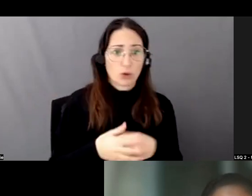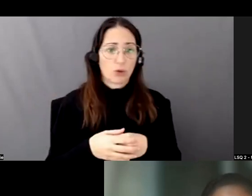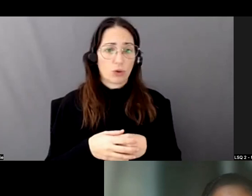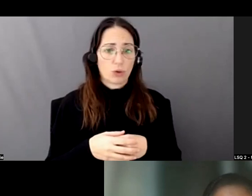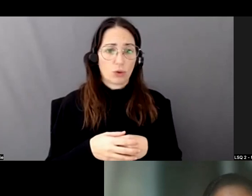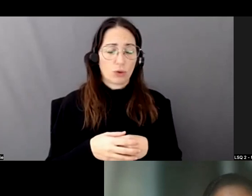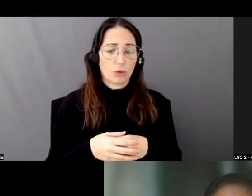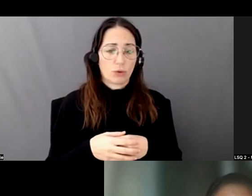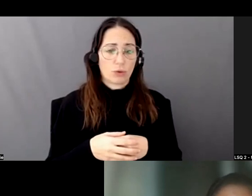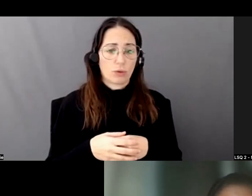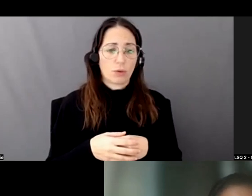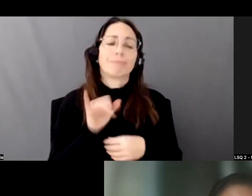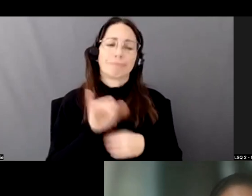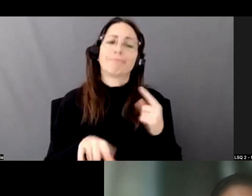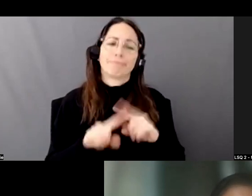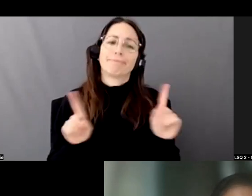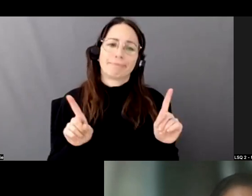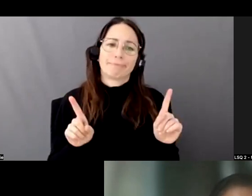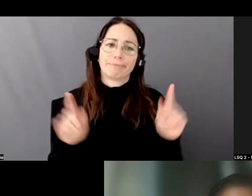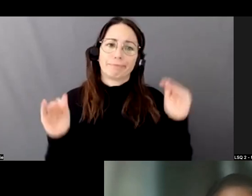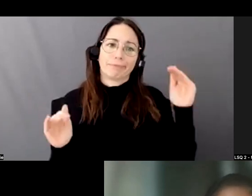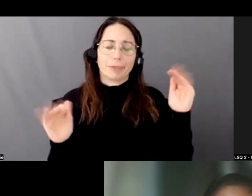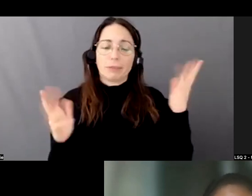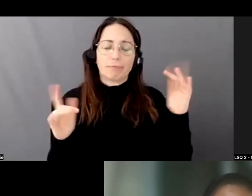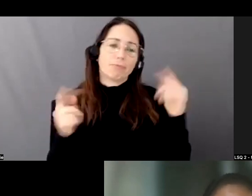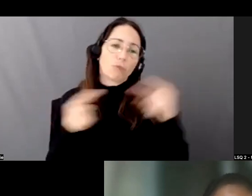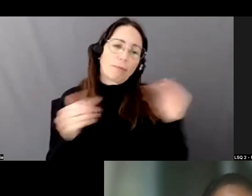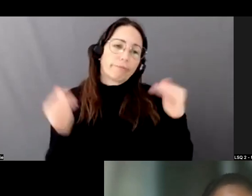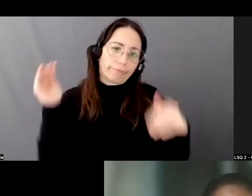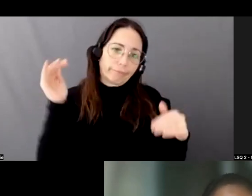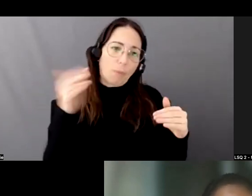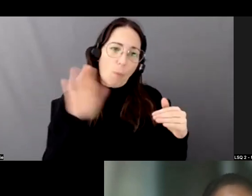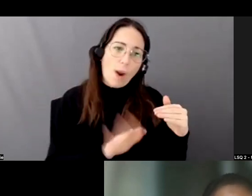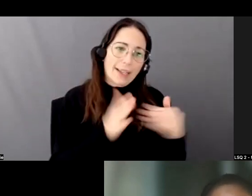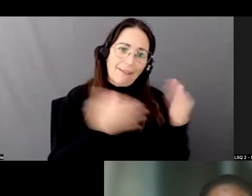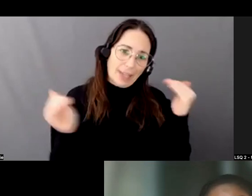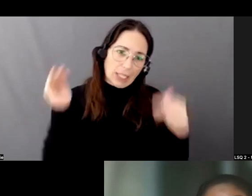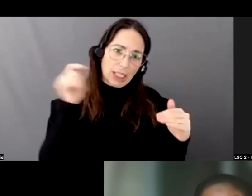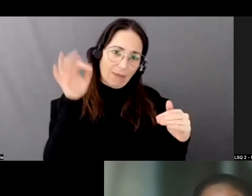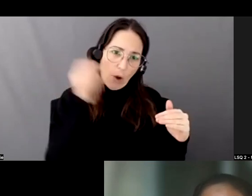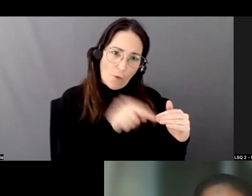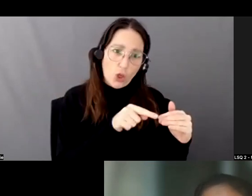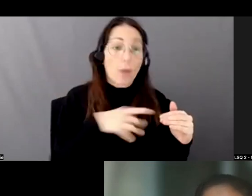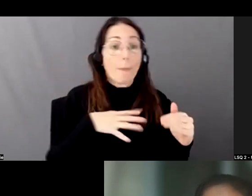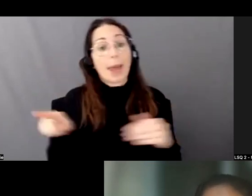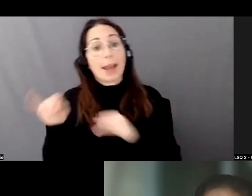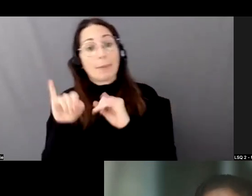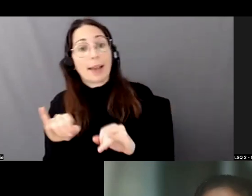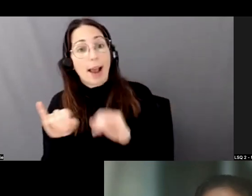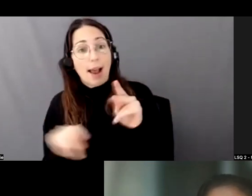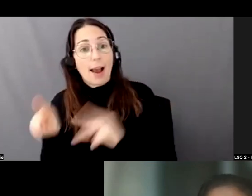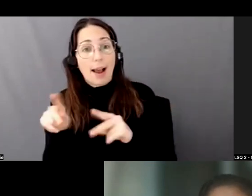donc ce qui fait qu'il y a cette différence, il y a cette inégalité-là. Par contre, pour les immigrants anglophones,